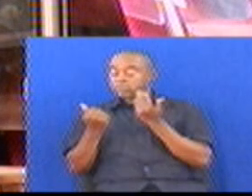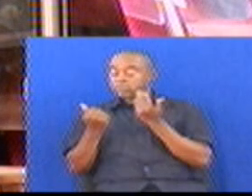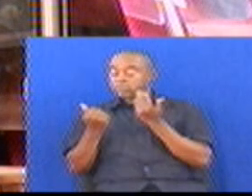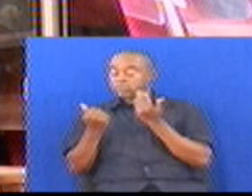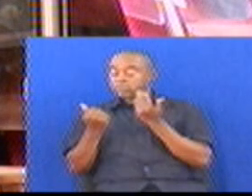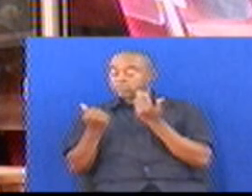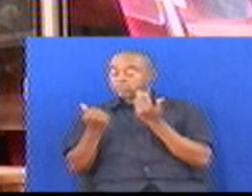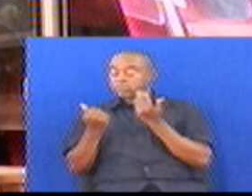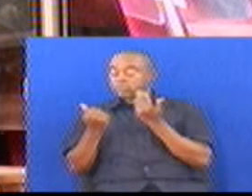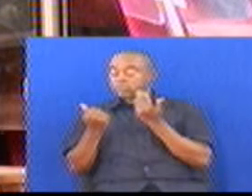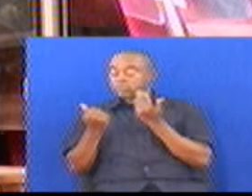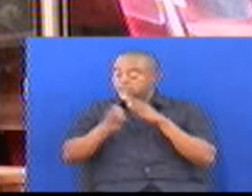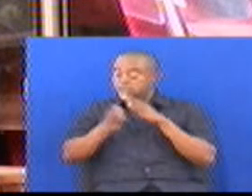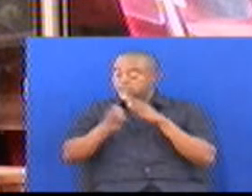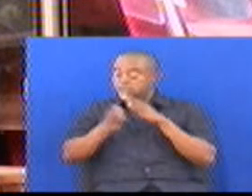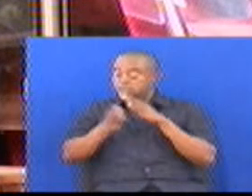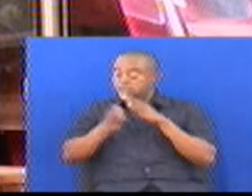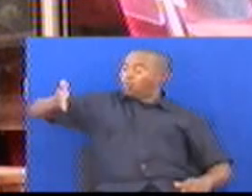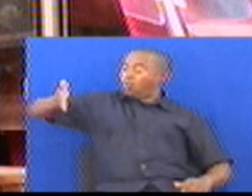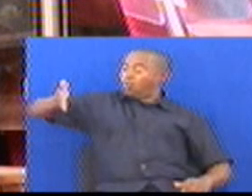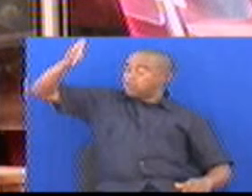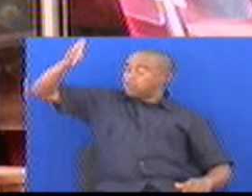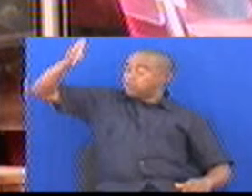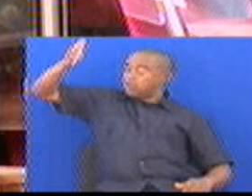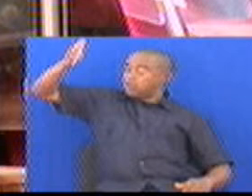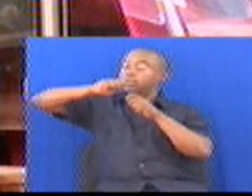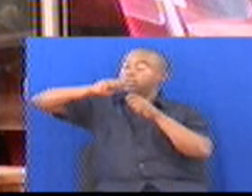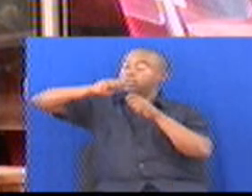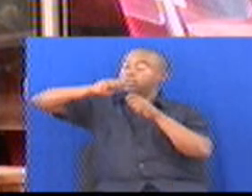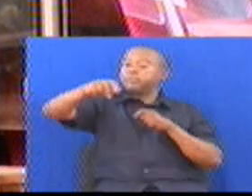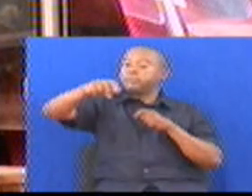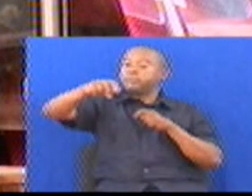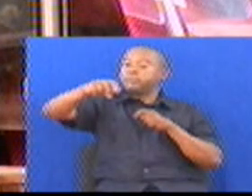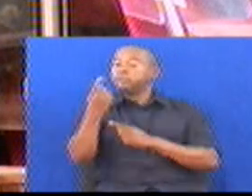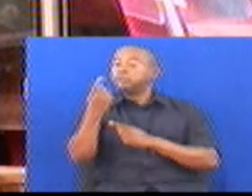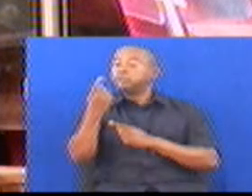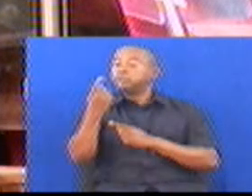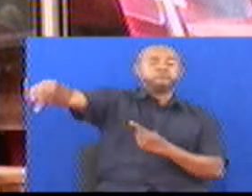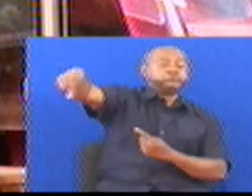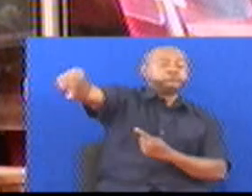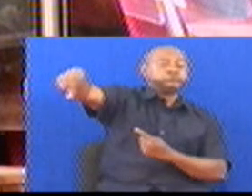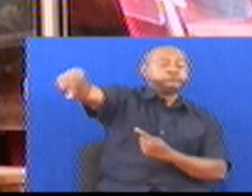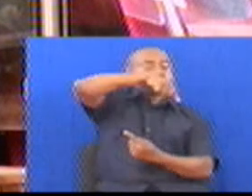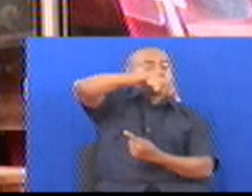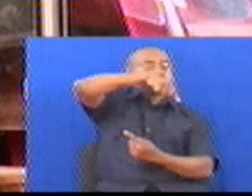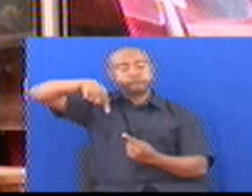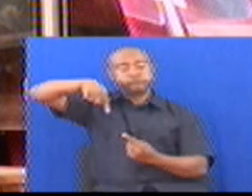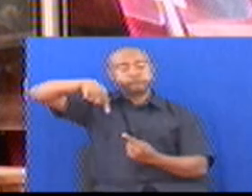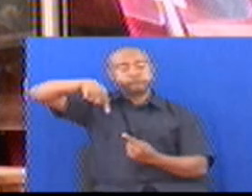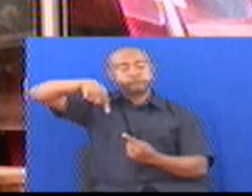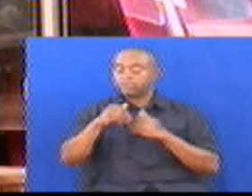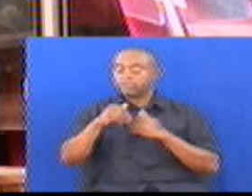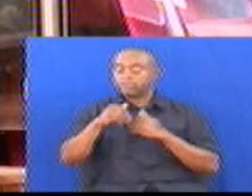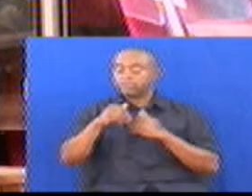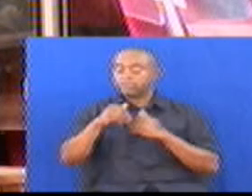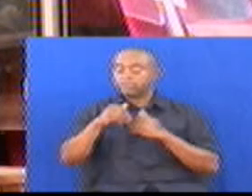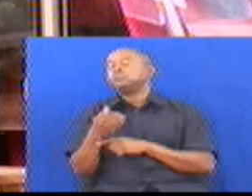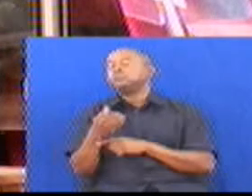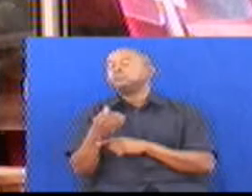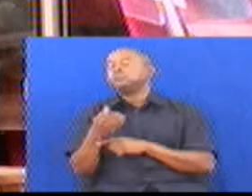ujenzi wa ukuta wenye mzingo wa kilomita 24.5 kuzunguka mgodi wa madini ya Tanzanite